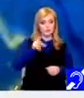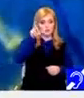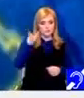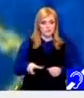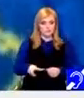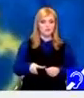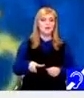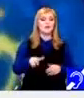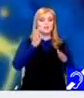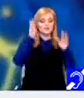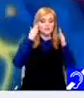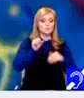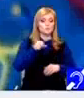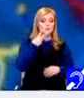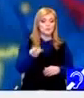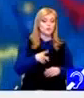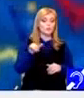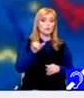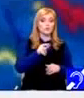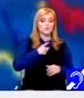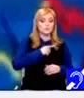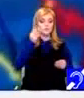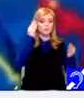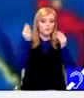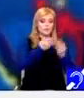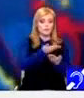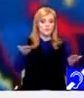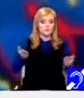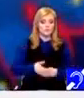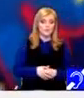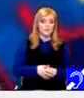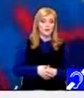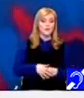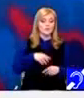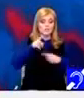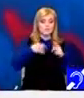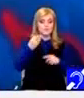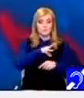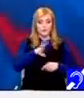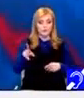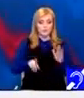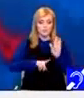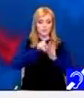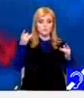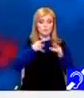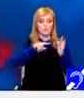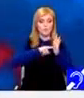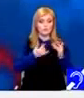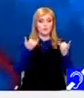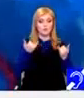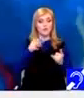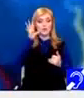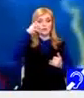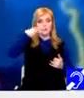Le puteți vedea și pe pagina noastră de Facebook, unde așteptăm și opiniile dumneavoastră. Așadar, în câteva minute începe emisiunea Punctul pe azi, iar de la